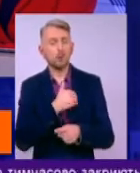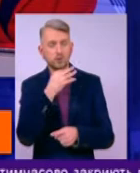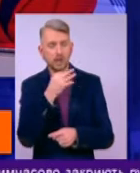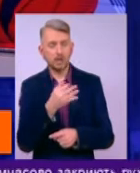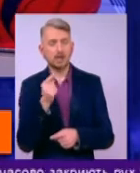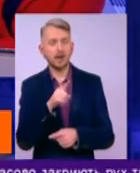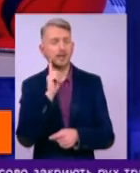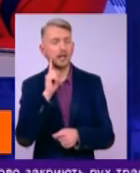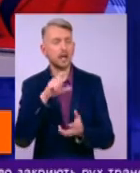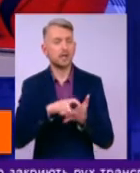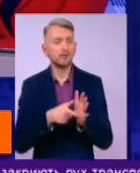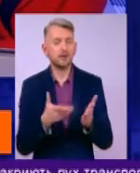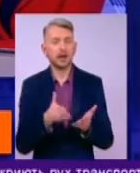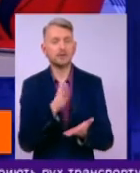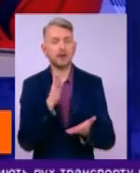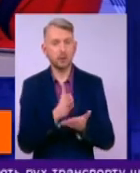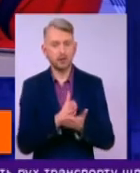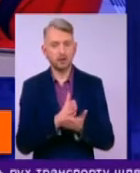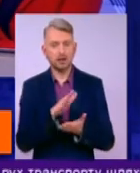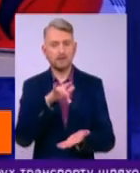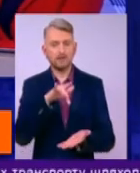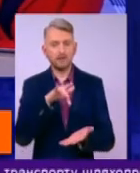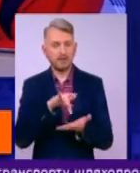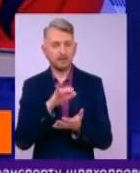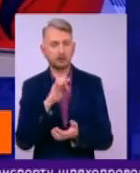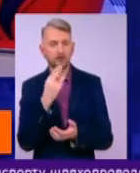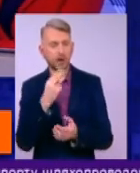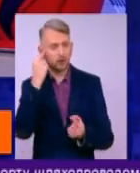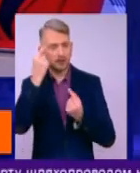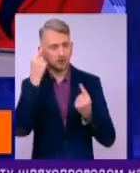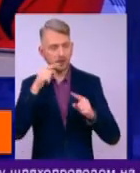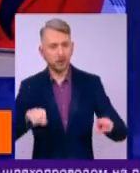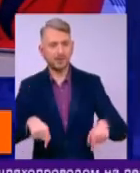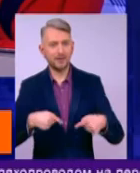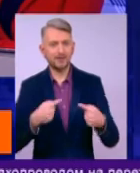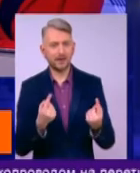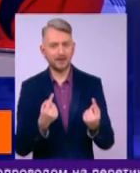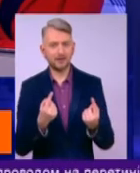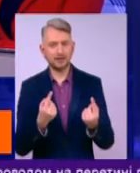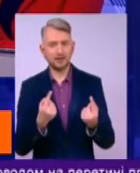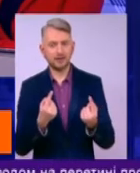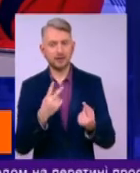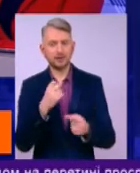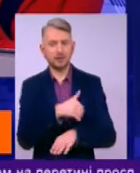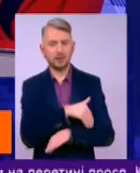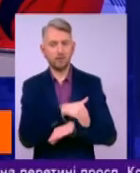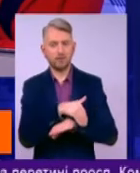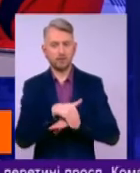та зелена кімната, яка знаходиться в центрі соціально-психологічної реабілітації на